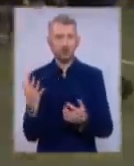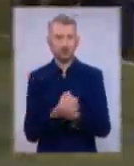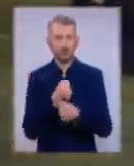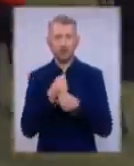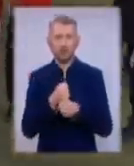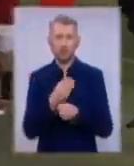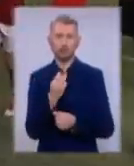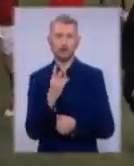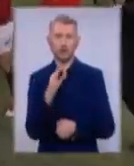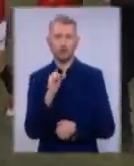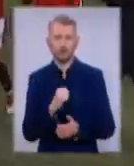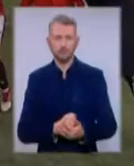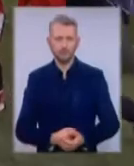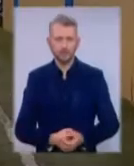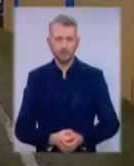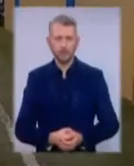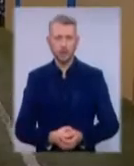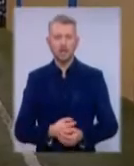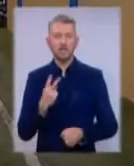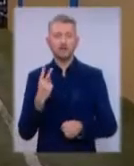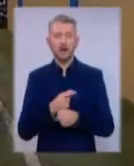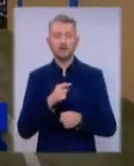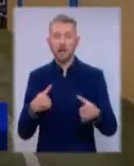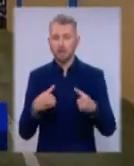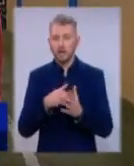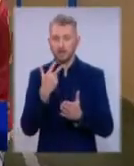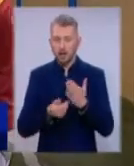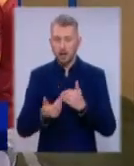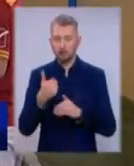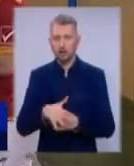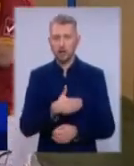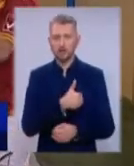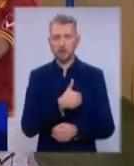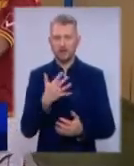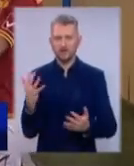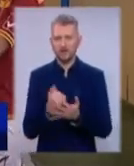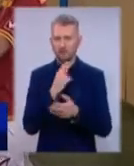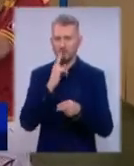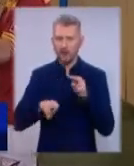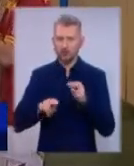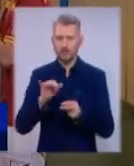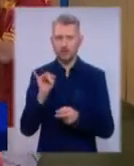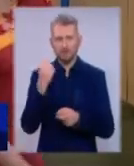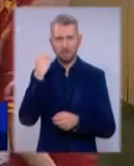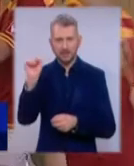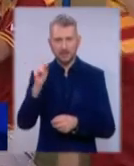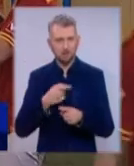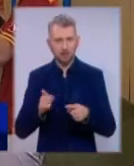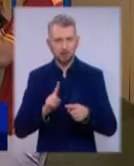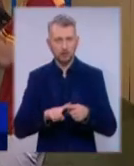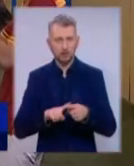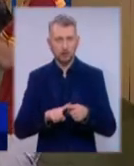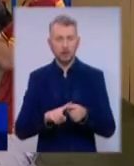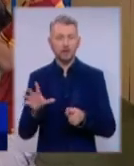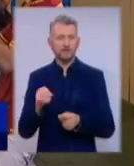Щанова. Два раза этой команде проиграли, и уже хотелось взять реванш и победить, поэтому